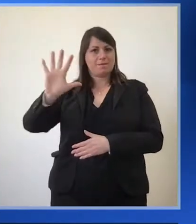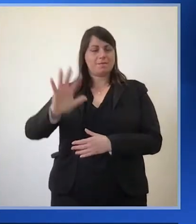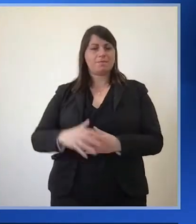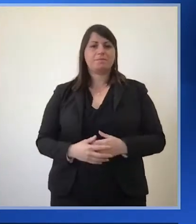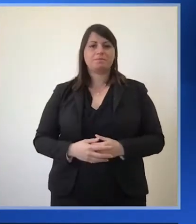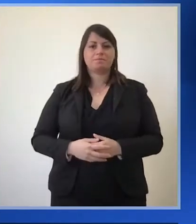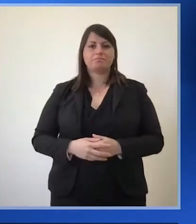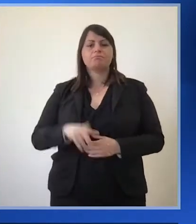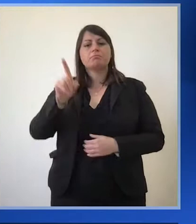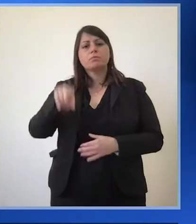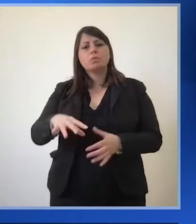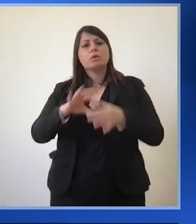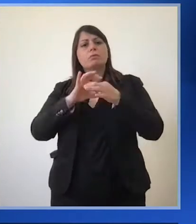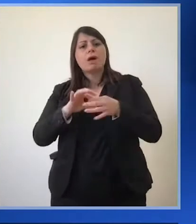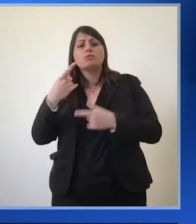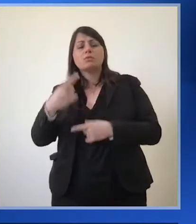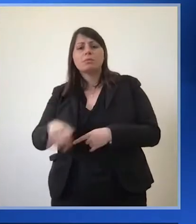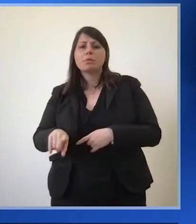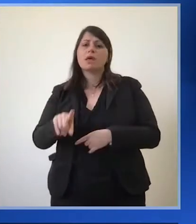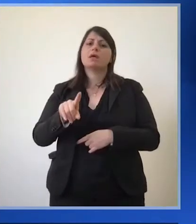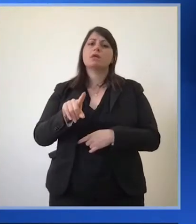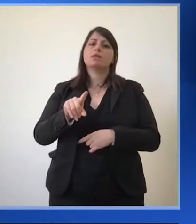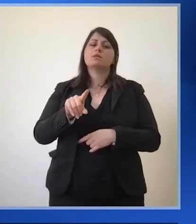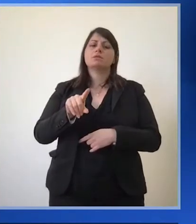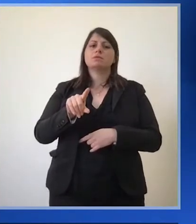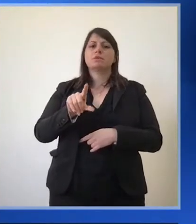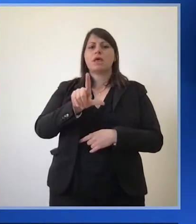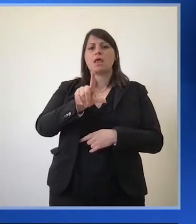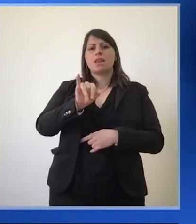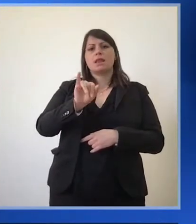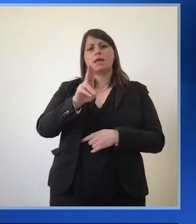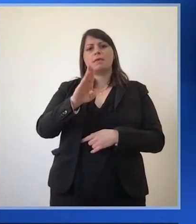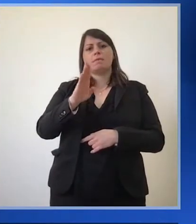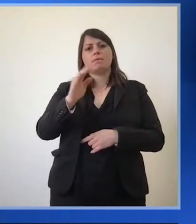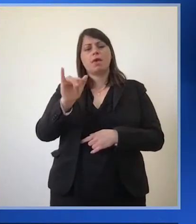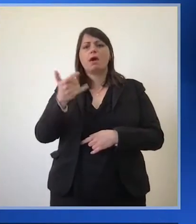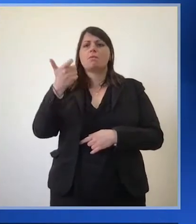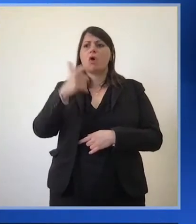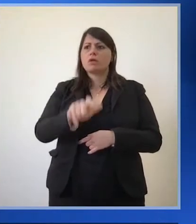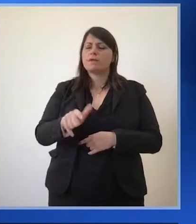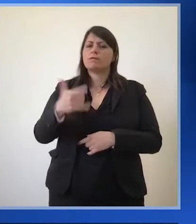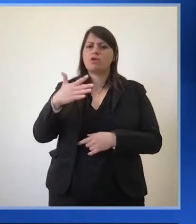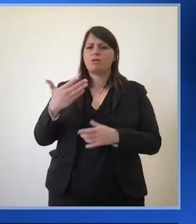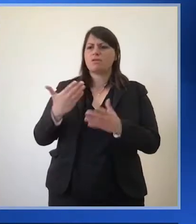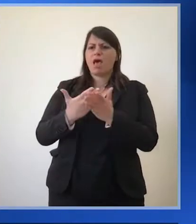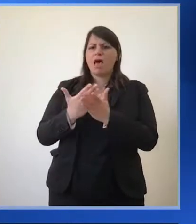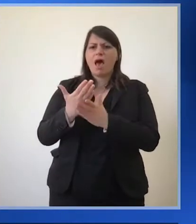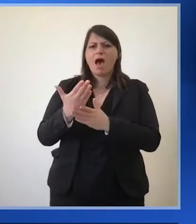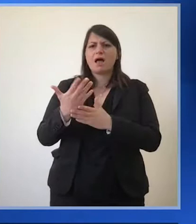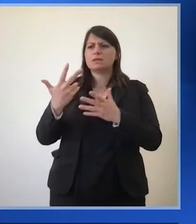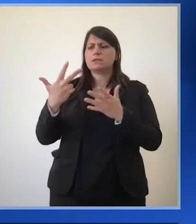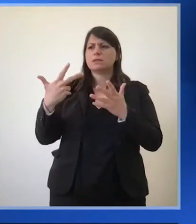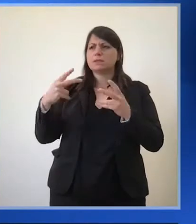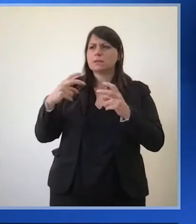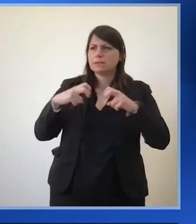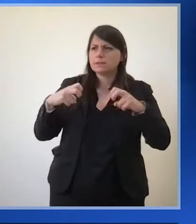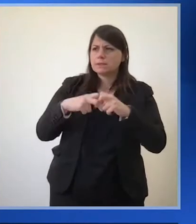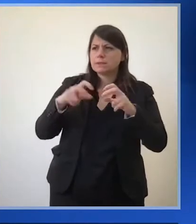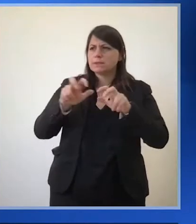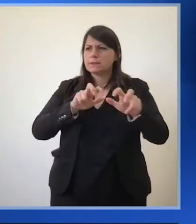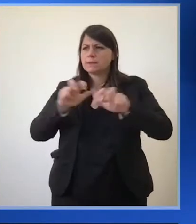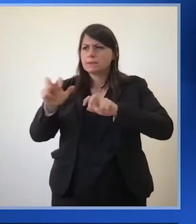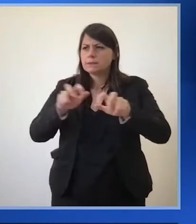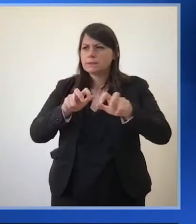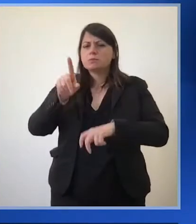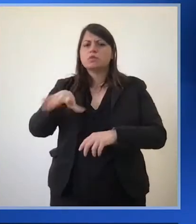Sia pace anche per la Libia, perché trovi stabilità dopo anni di tensioni, e per lo Yemen, che soffre